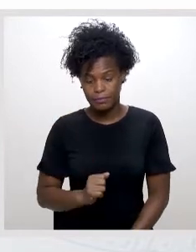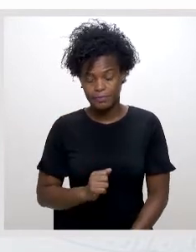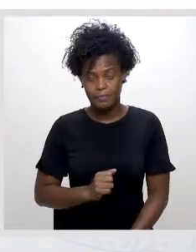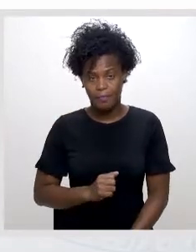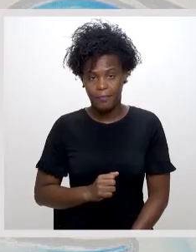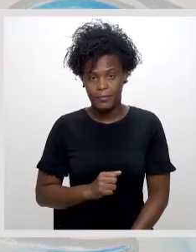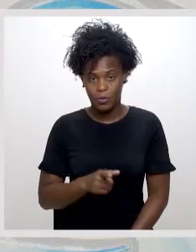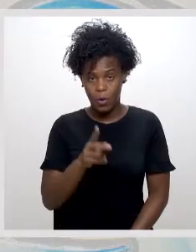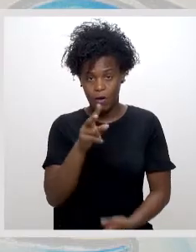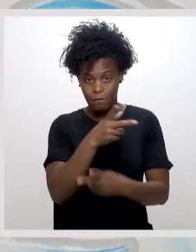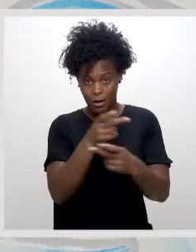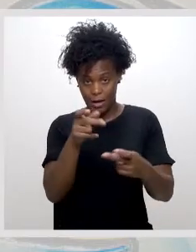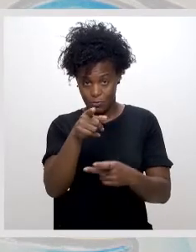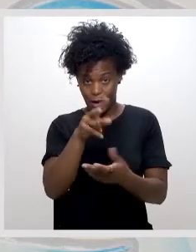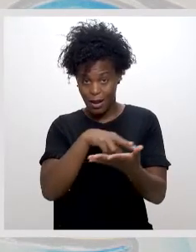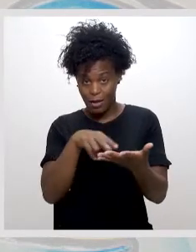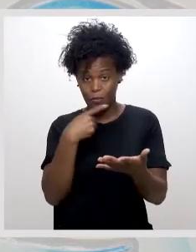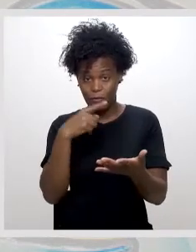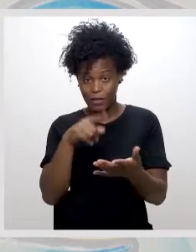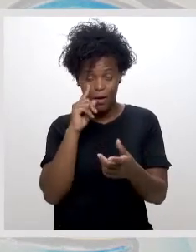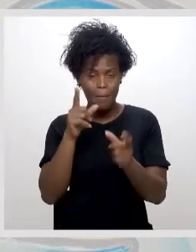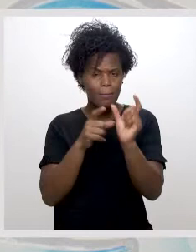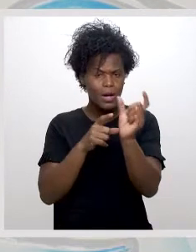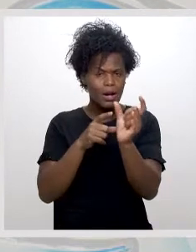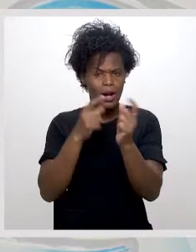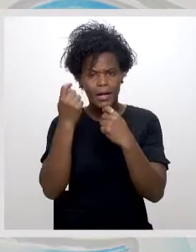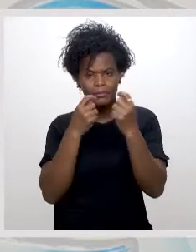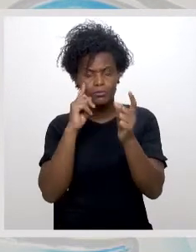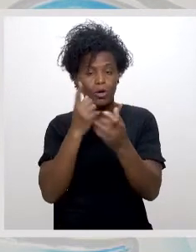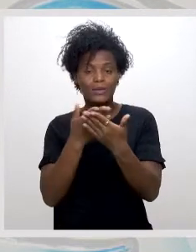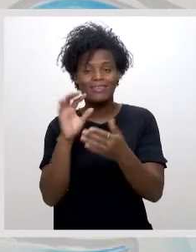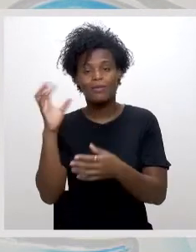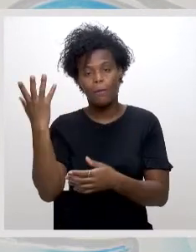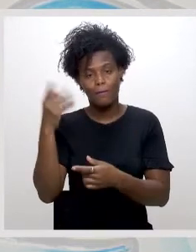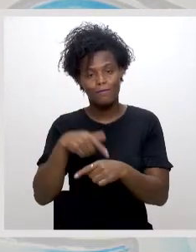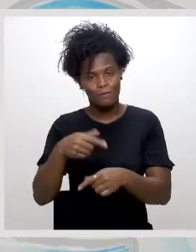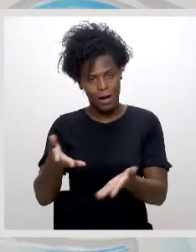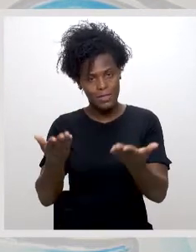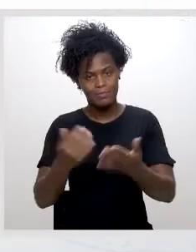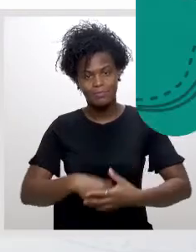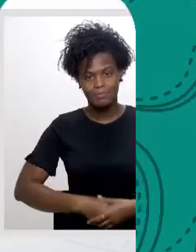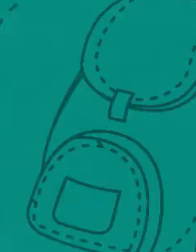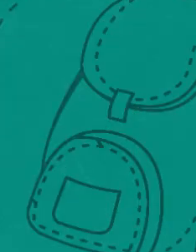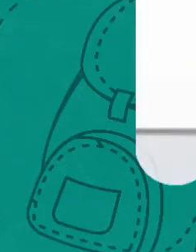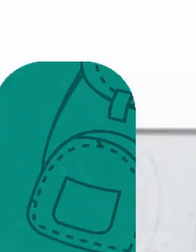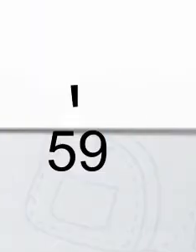Donc, relis les phrases et trouve les expressions qui indiquent le temps. Vas-y.